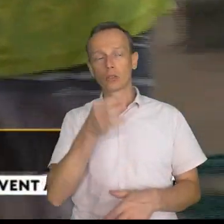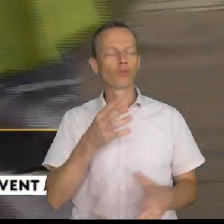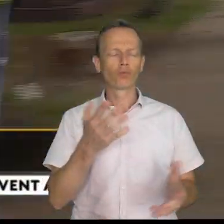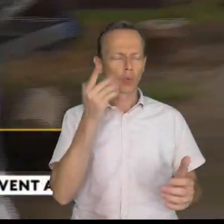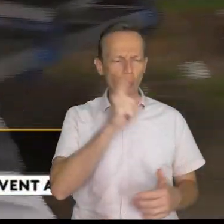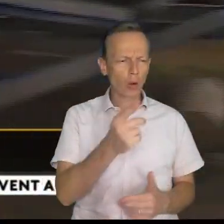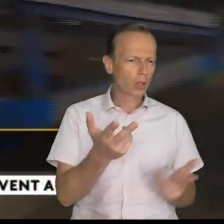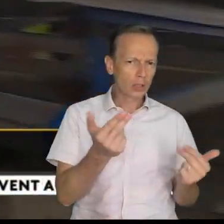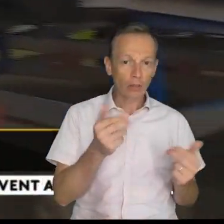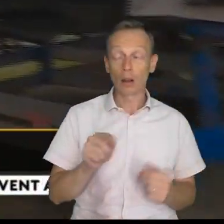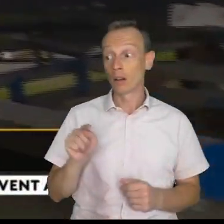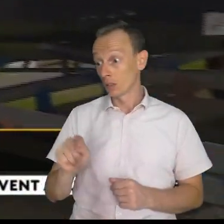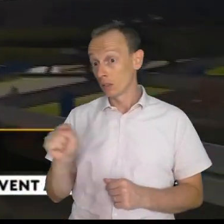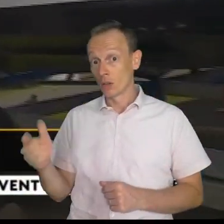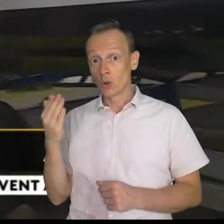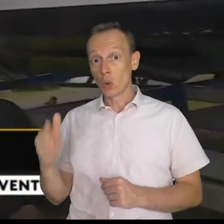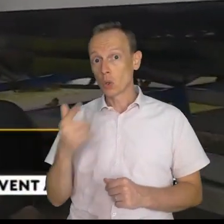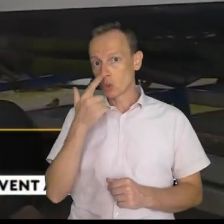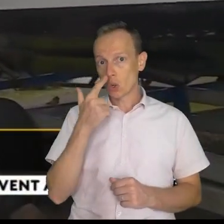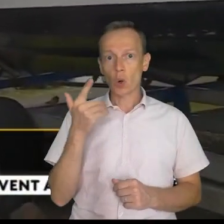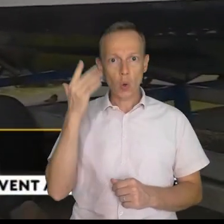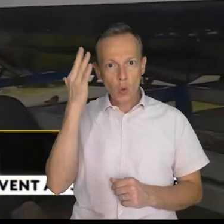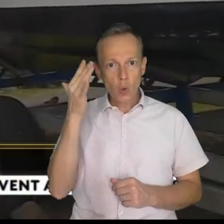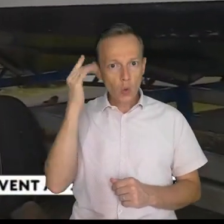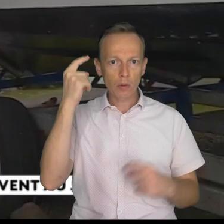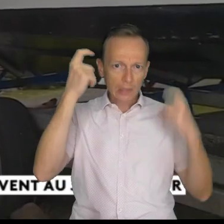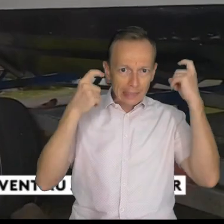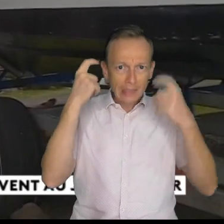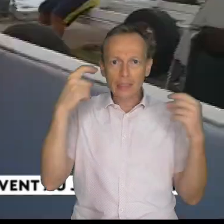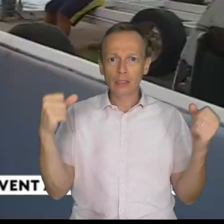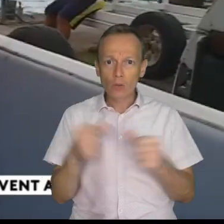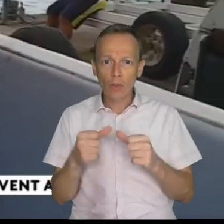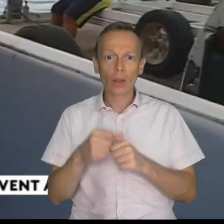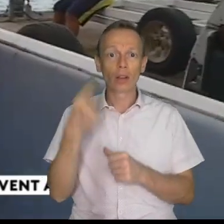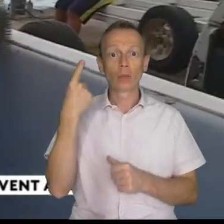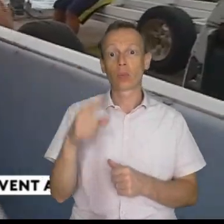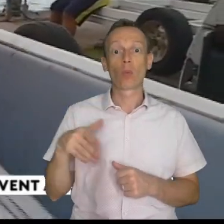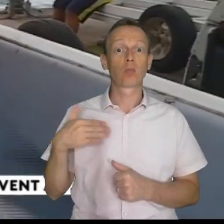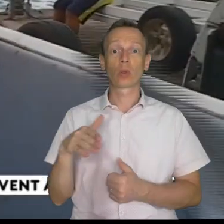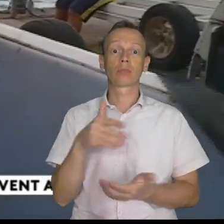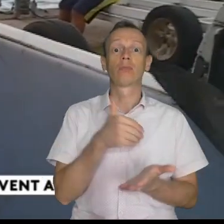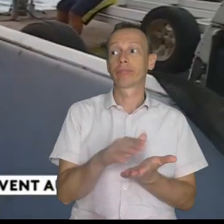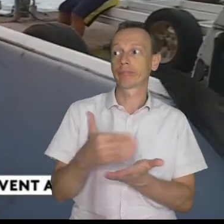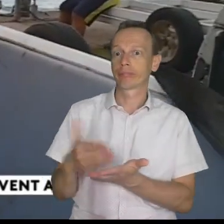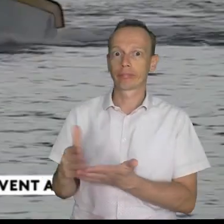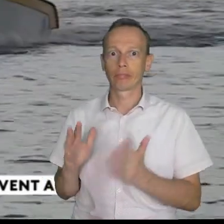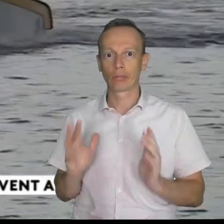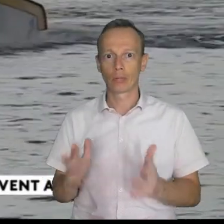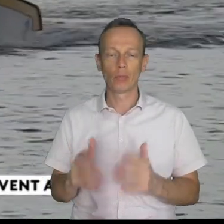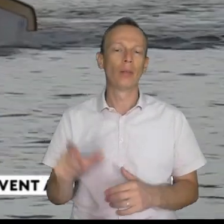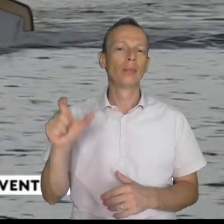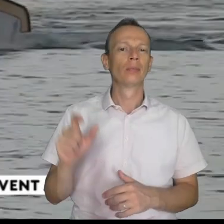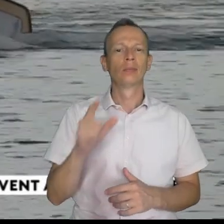disent être sereins. D'autres, en revanche, doivent réfléchir pour écouler leurs marchandises.